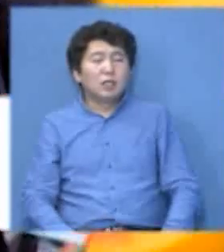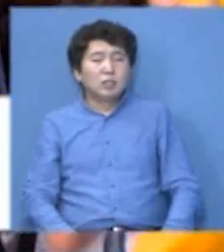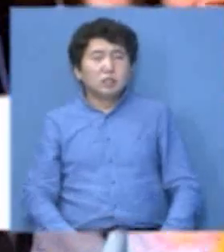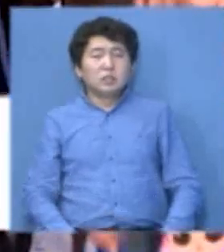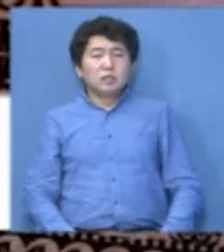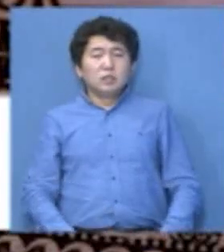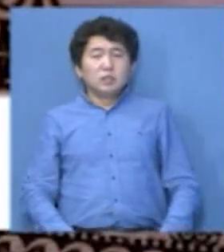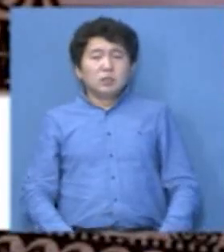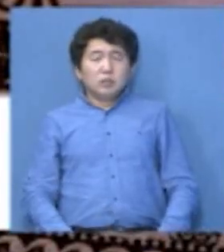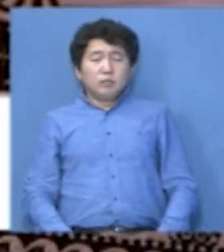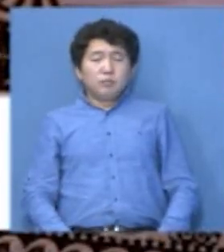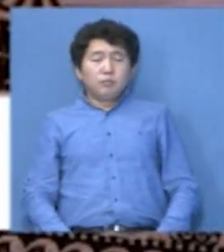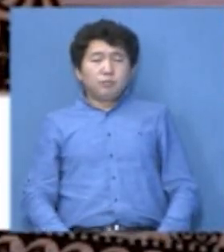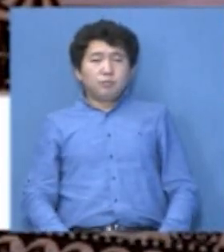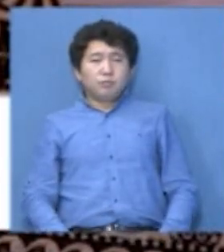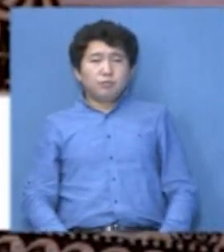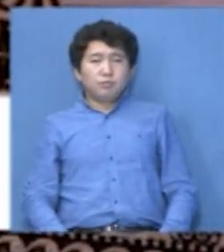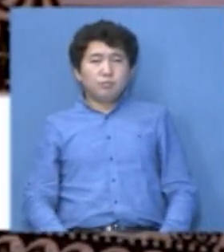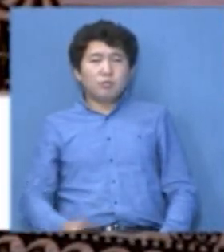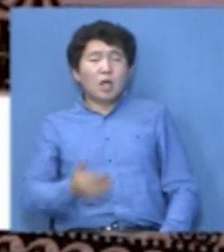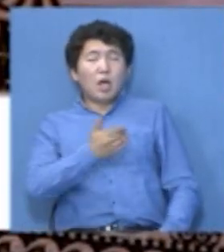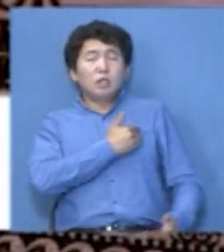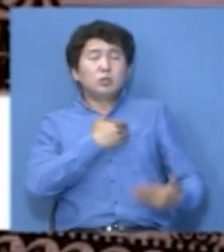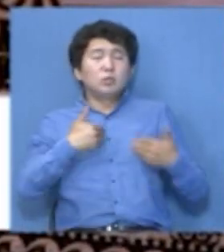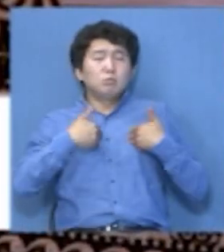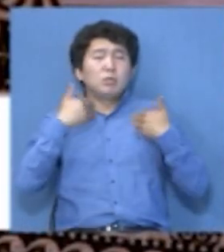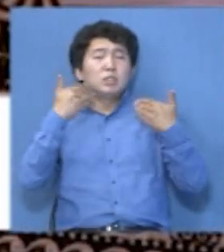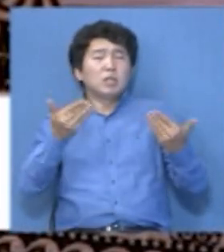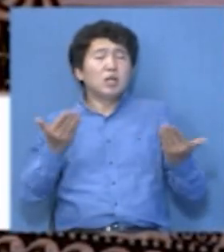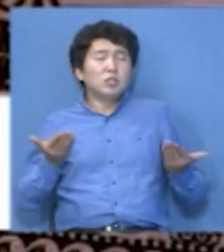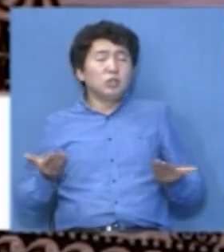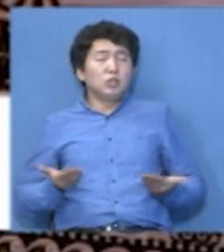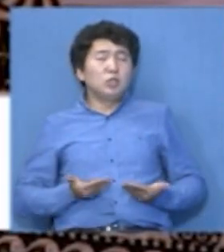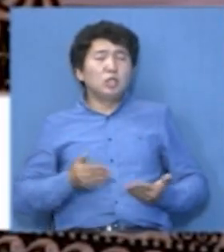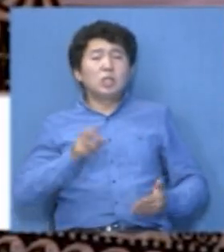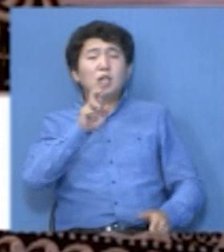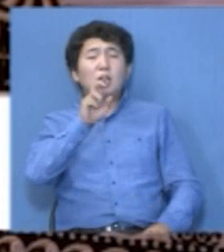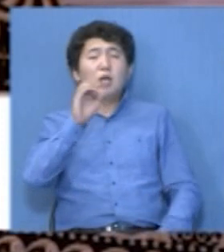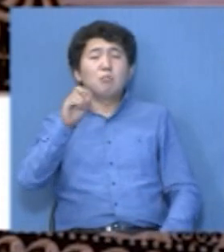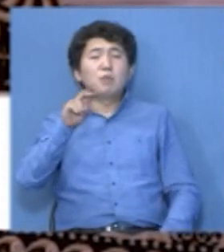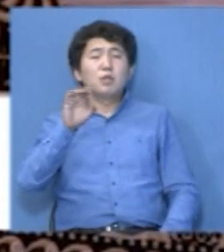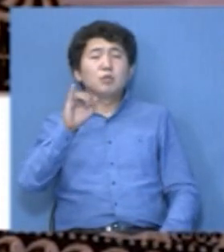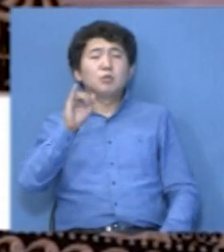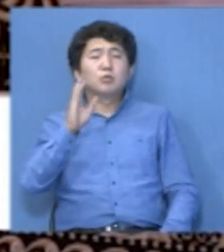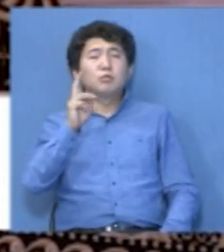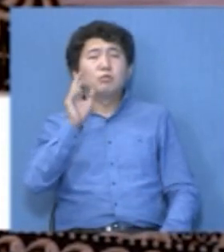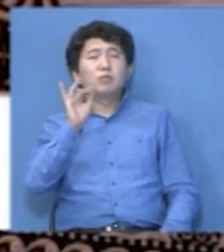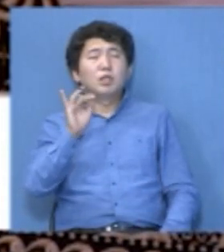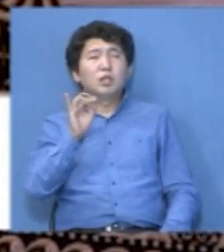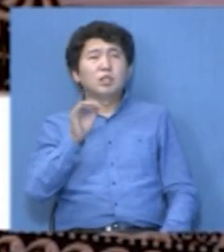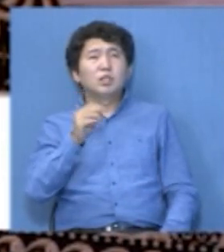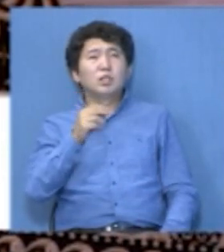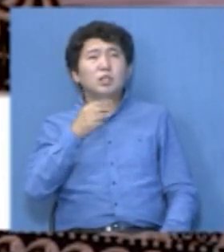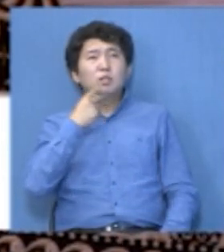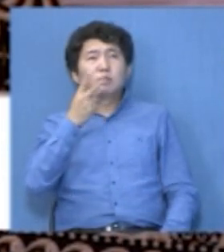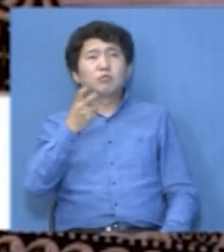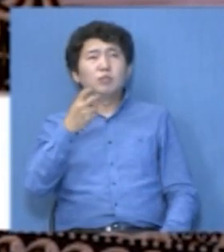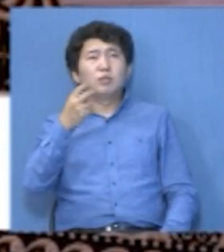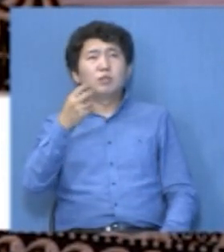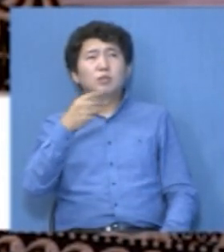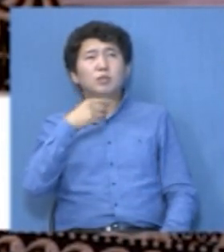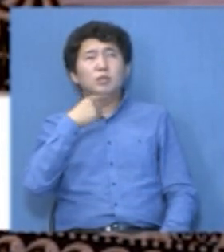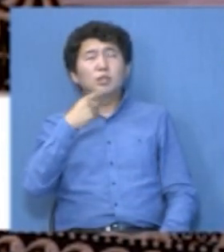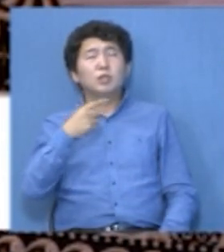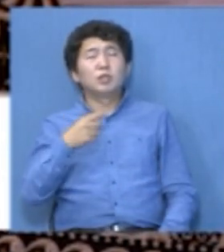с праздником. Разрешите поздравить жителей Белоусовки с 225-летием. Это поселок